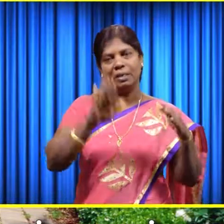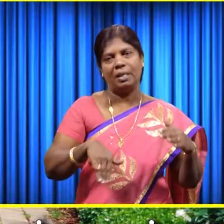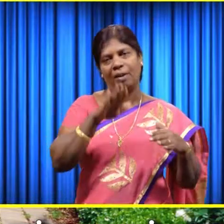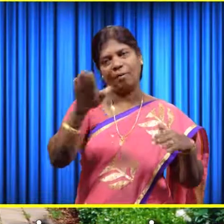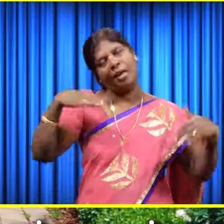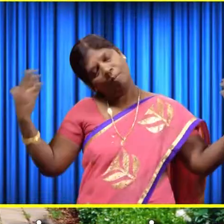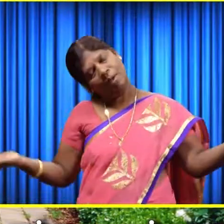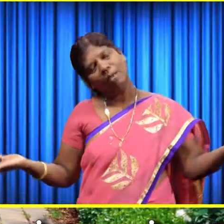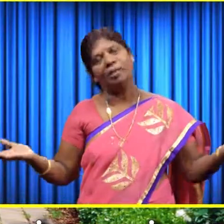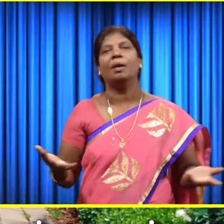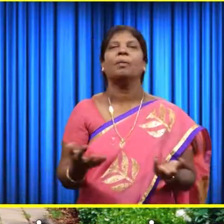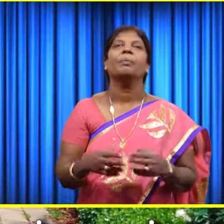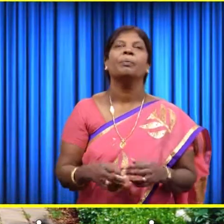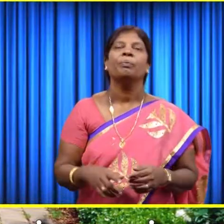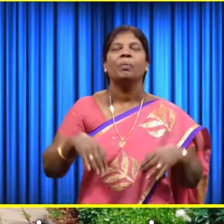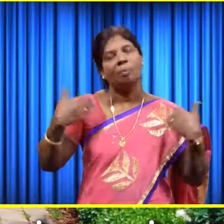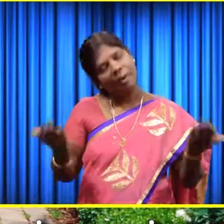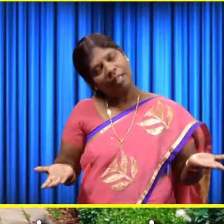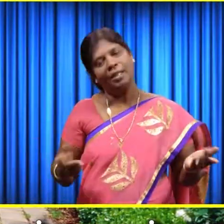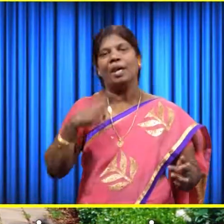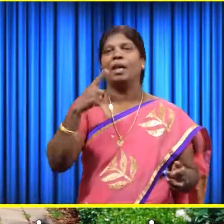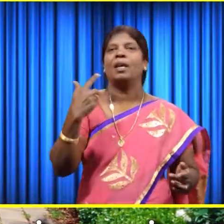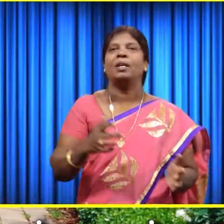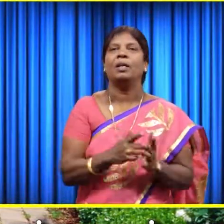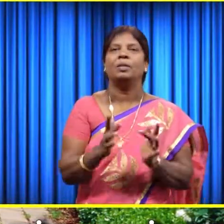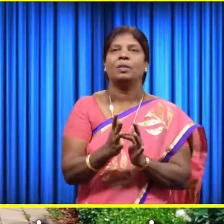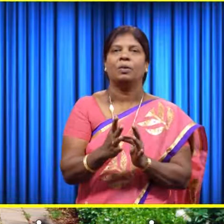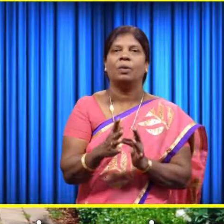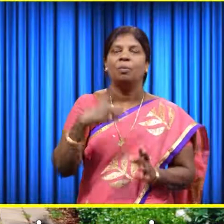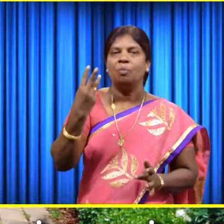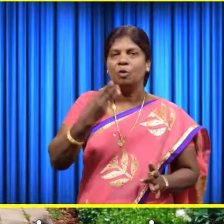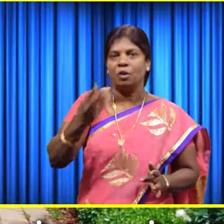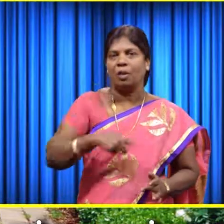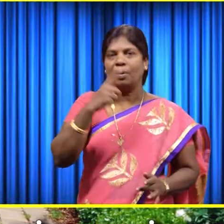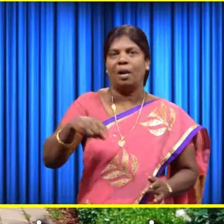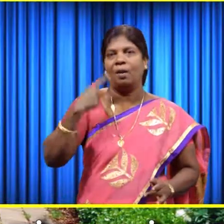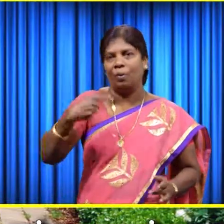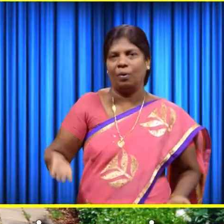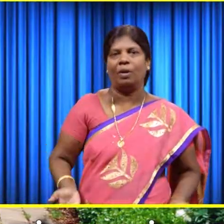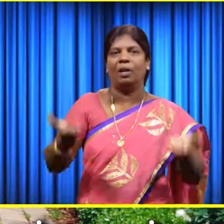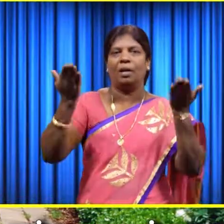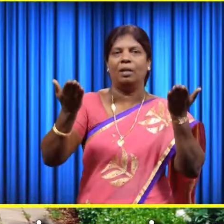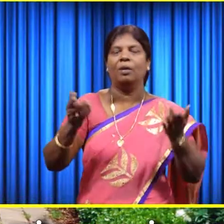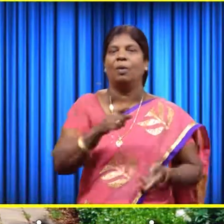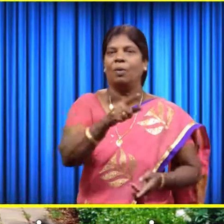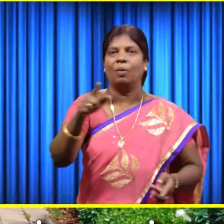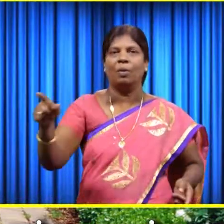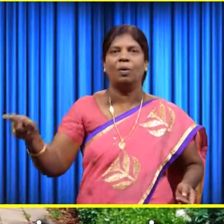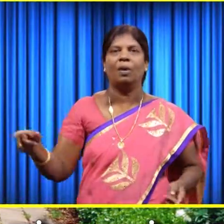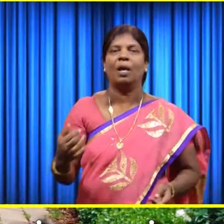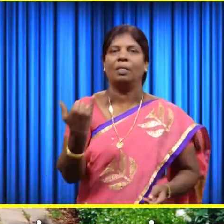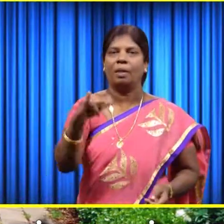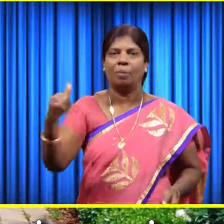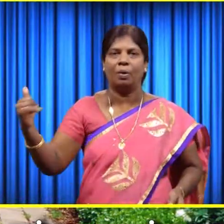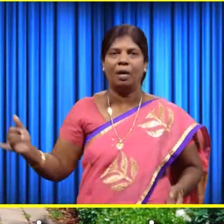சிலுவையில் தன்னையே பலியிட்டார். மரித்த இயேசு கிறிஸ்து அடக்கம் பண்ணப்பட்டு மூன்றாம் நாள் உயிருடன் எழுந்தார். உங்களுடைய